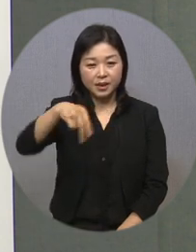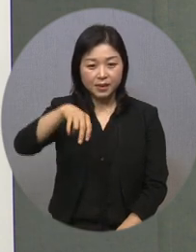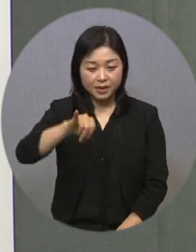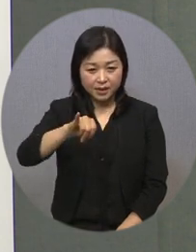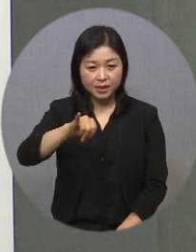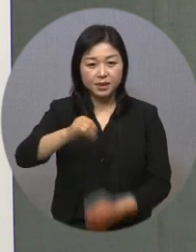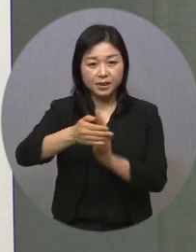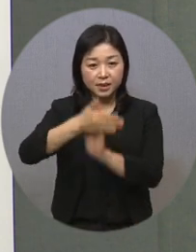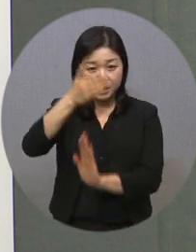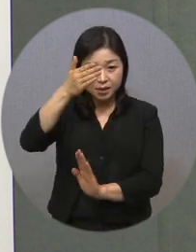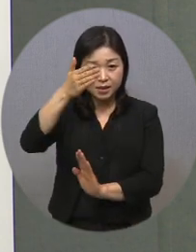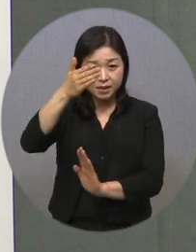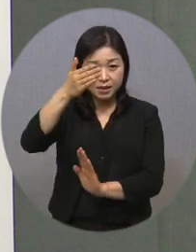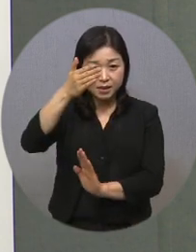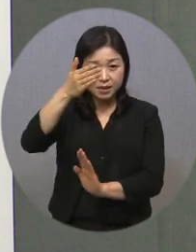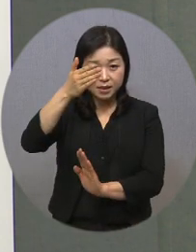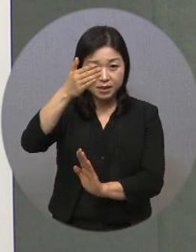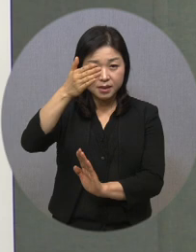시장협의회에서